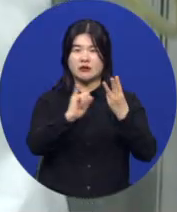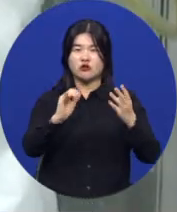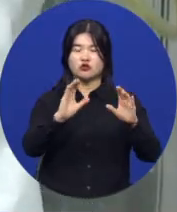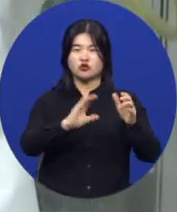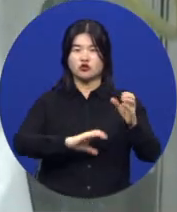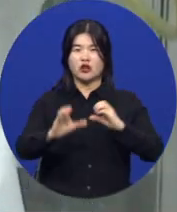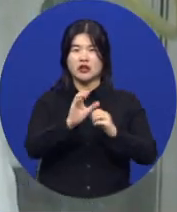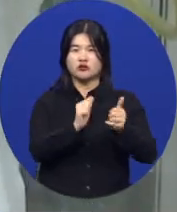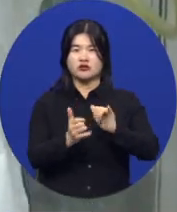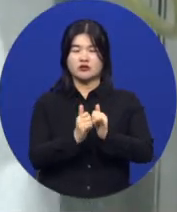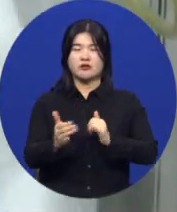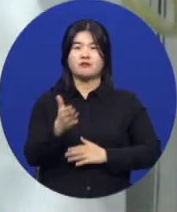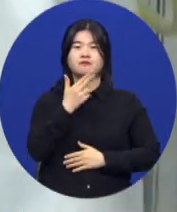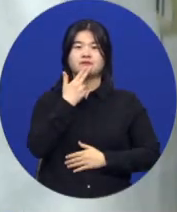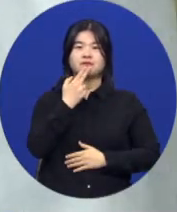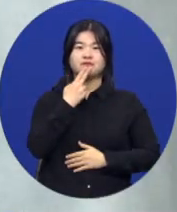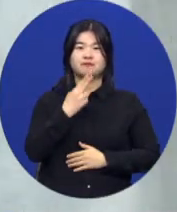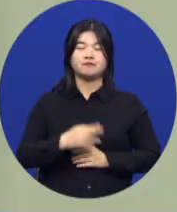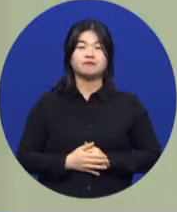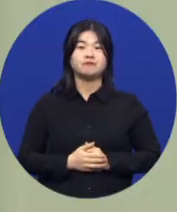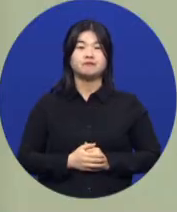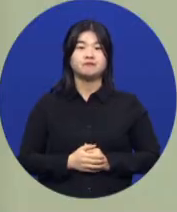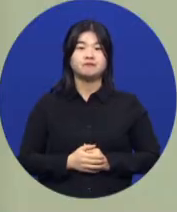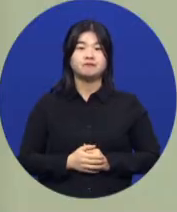추가 사망자는 발생하지 않았습니다